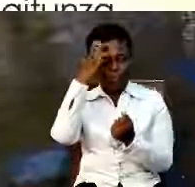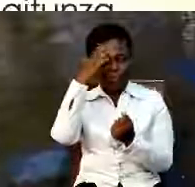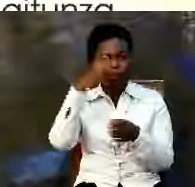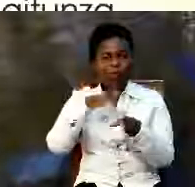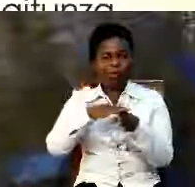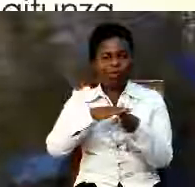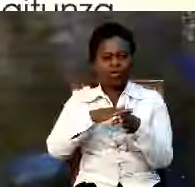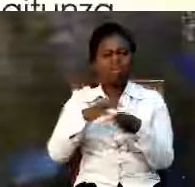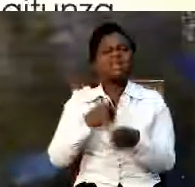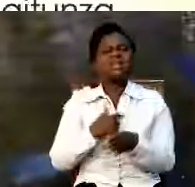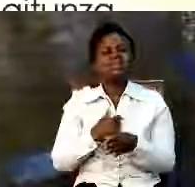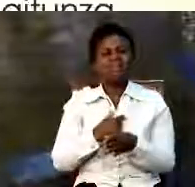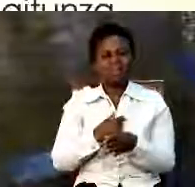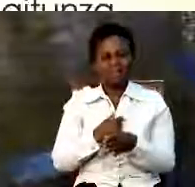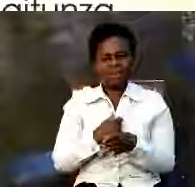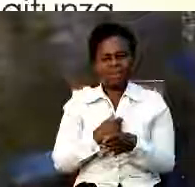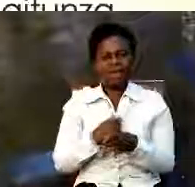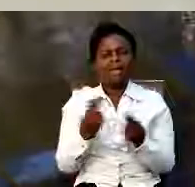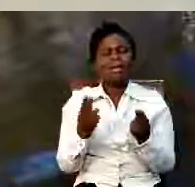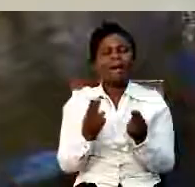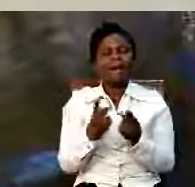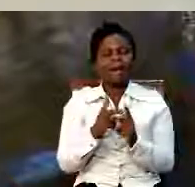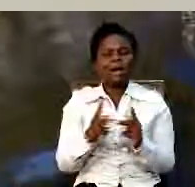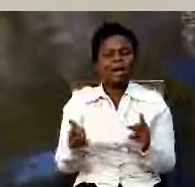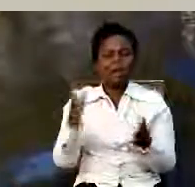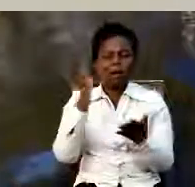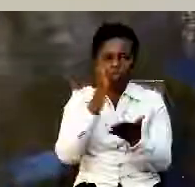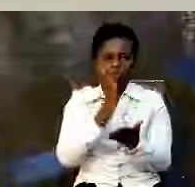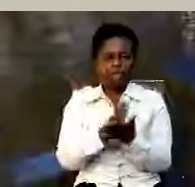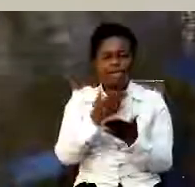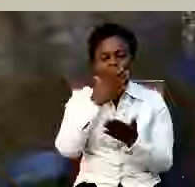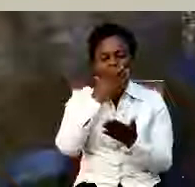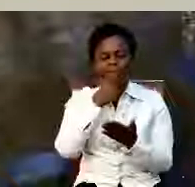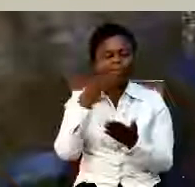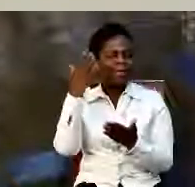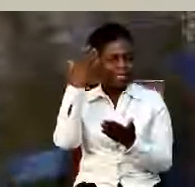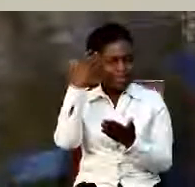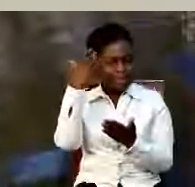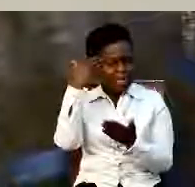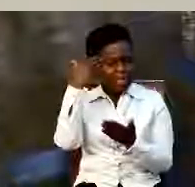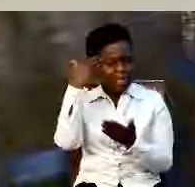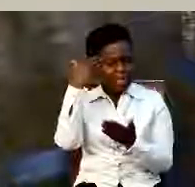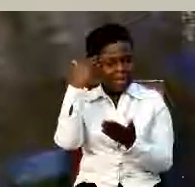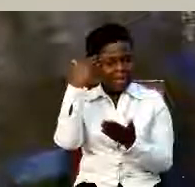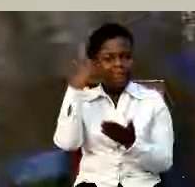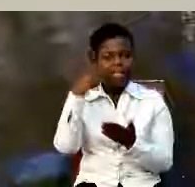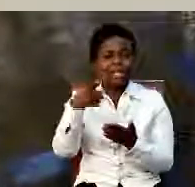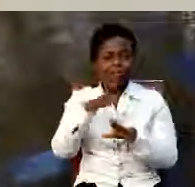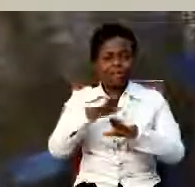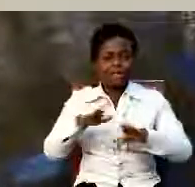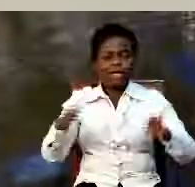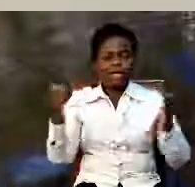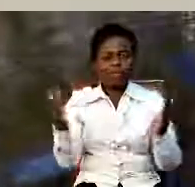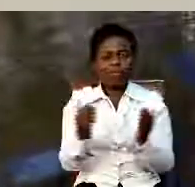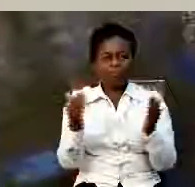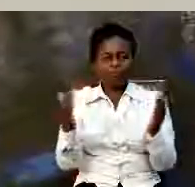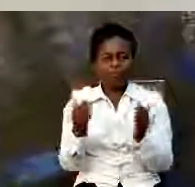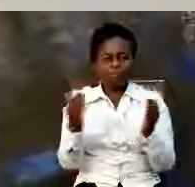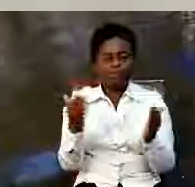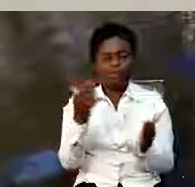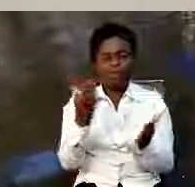kutumia hisia kama kweli mume anamjali na yuko tayari kumtunza kwa kadri ya uwezo